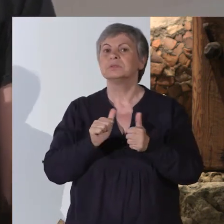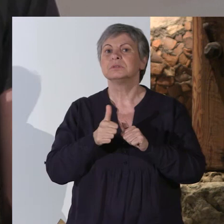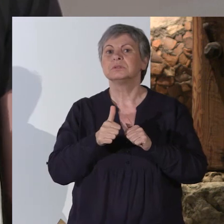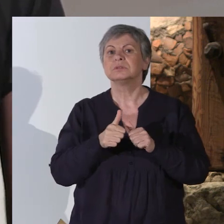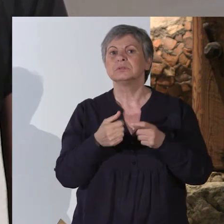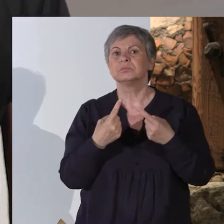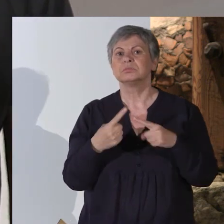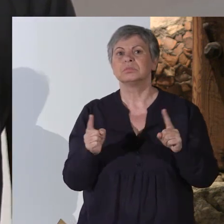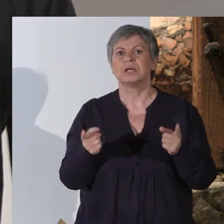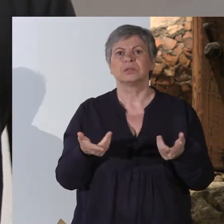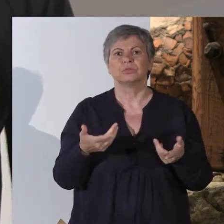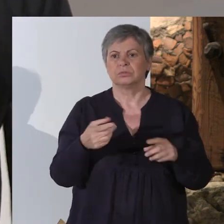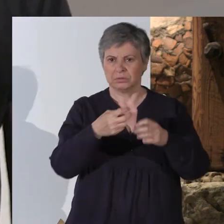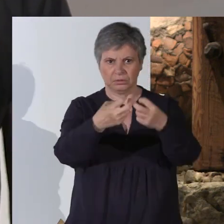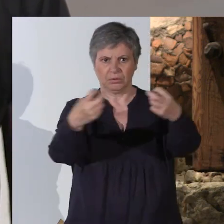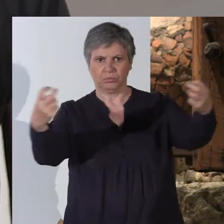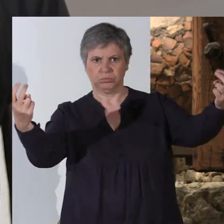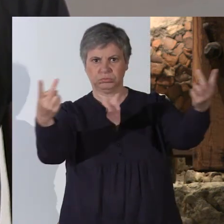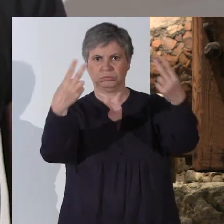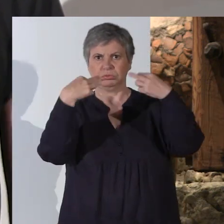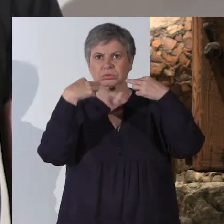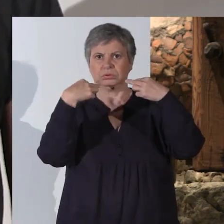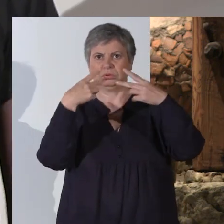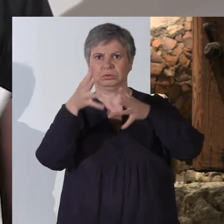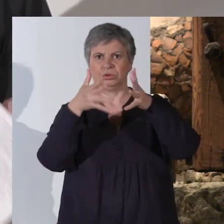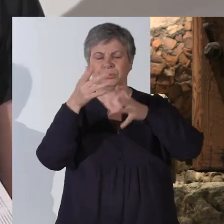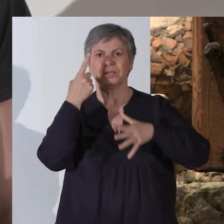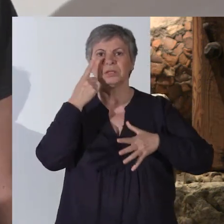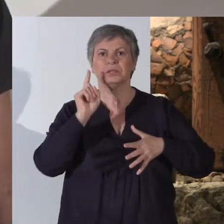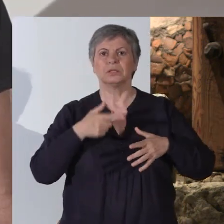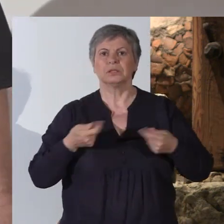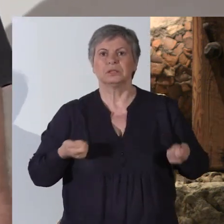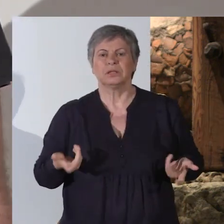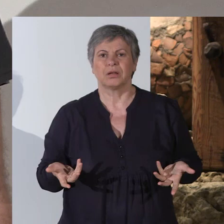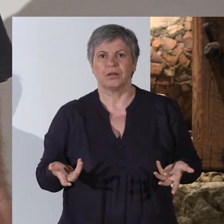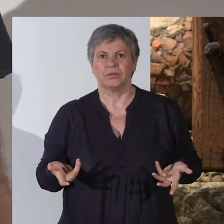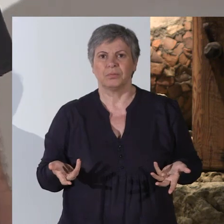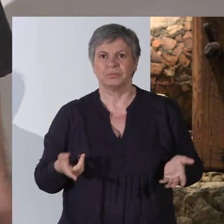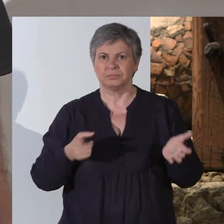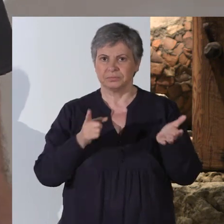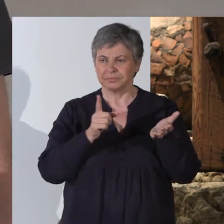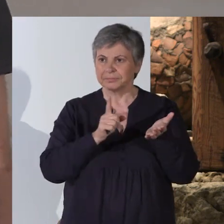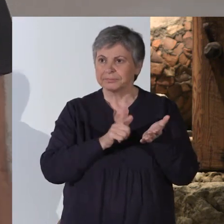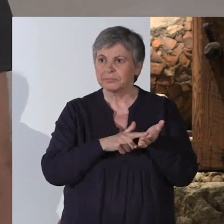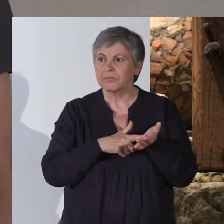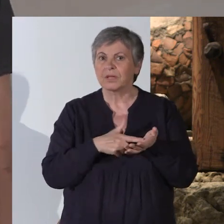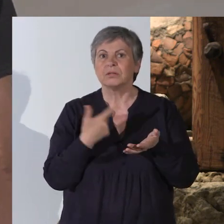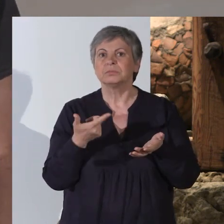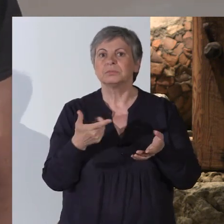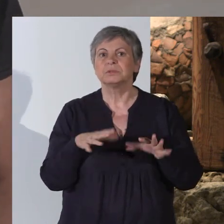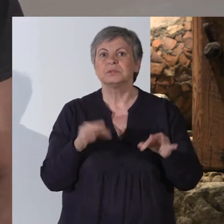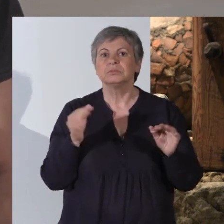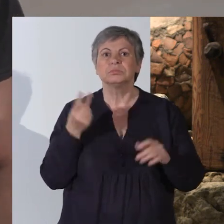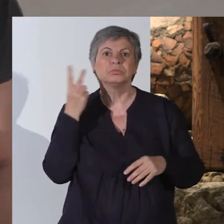έναν άνθρωπο που δεν γνωρίζει νοηματική να παρακολουθήσει την παράσταση οπότε από τα πρώτα χρόνια λειτουργίας του θεάτρου μπήκανε στη μέση και ακούοντας